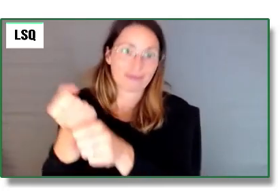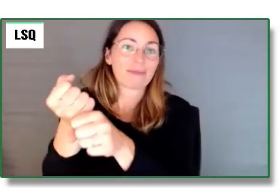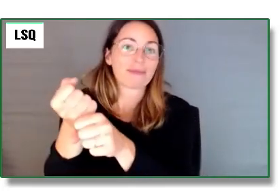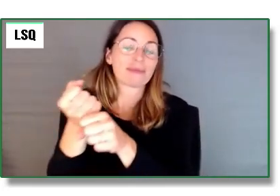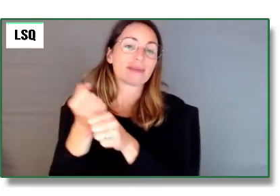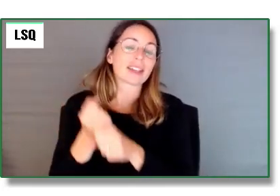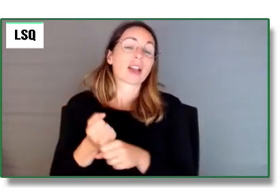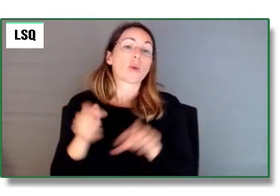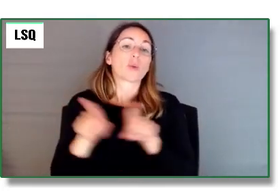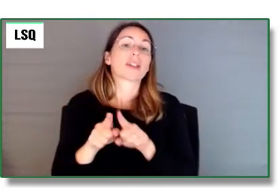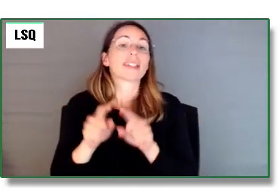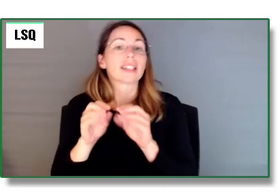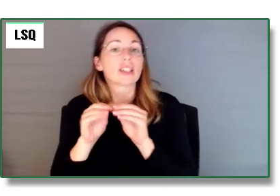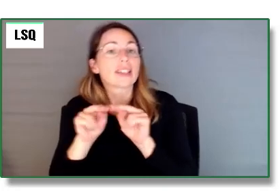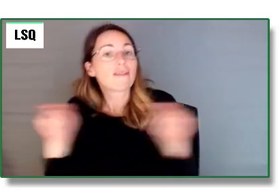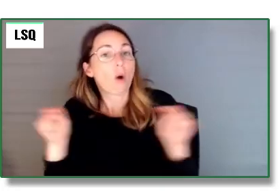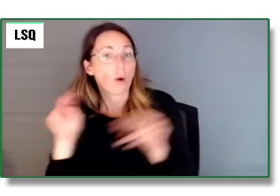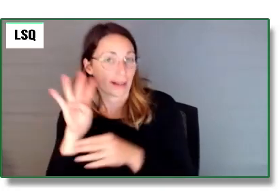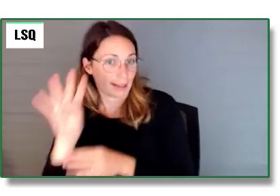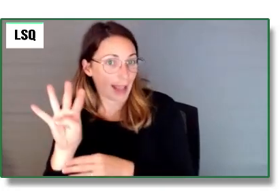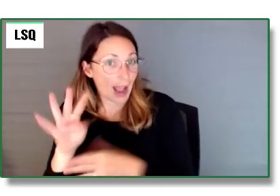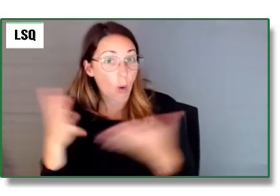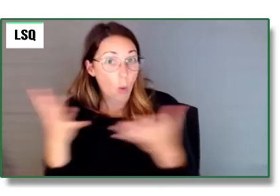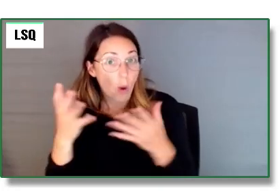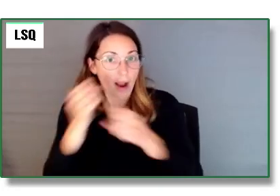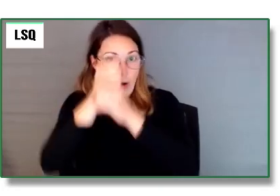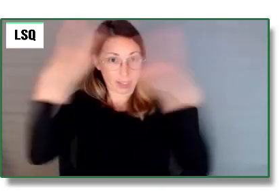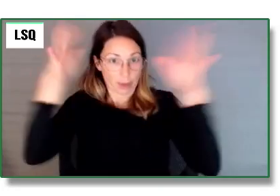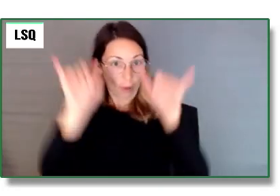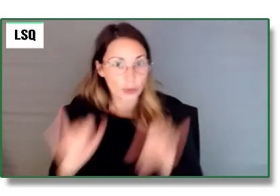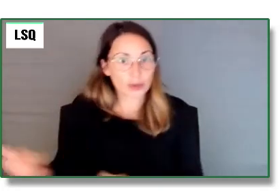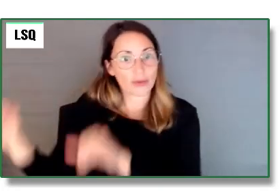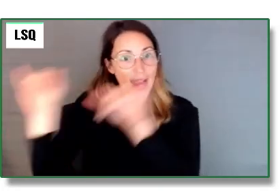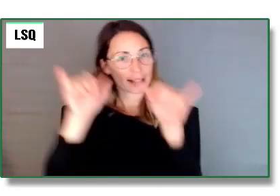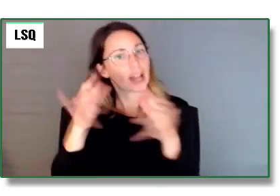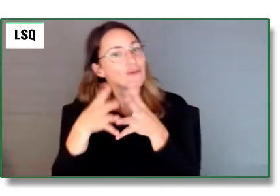une conception universelle et des solutions environnementales.